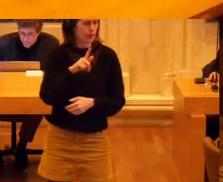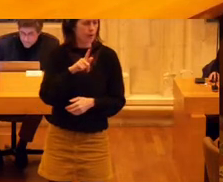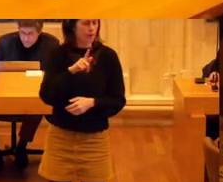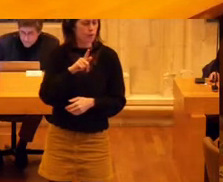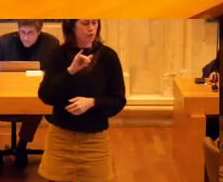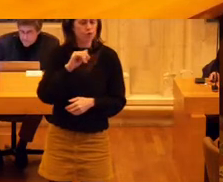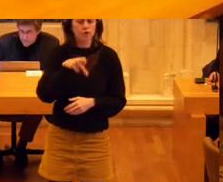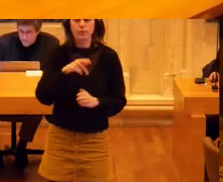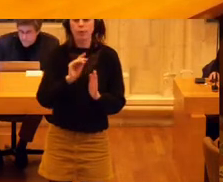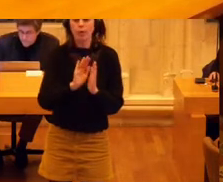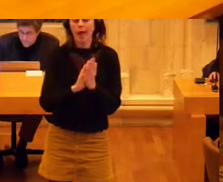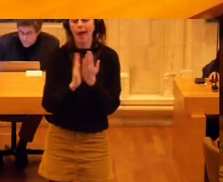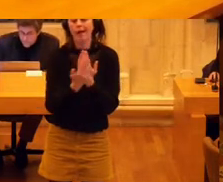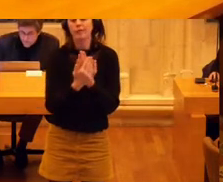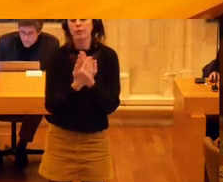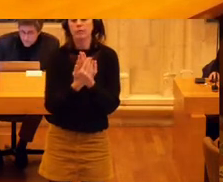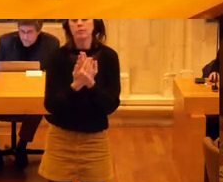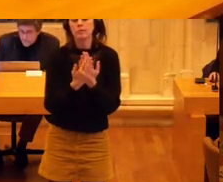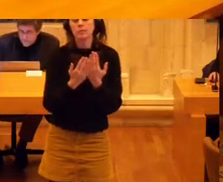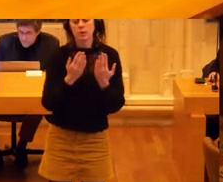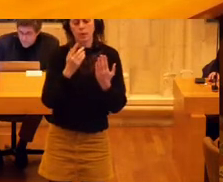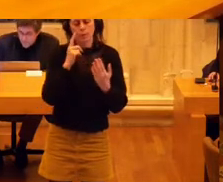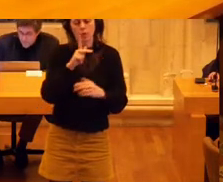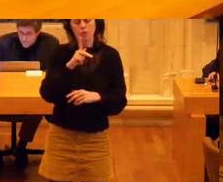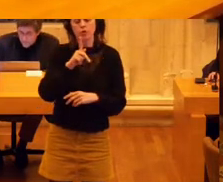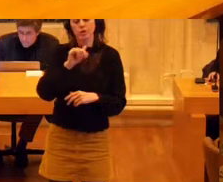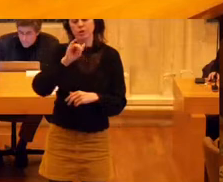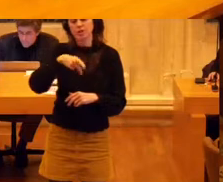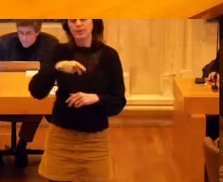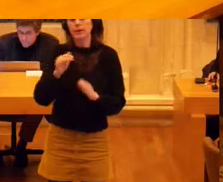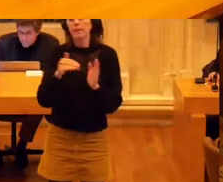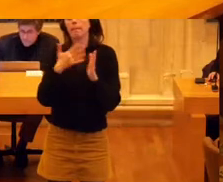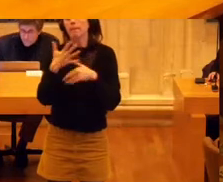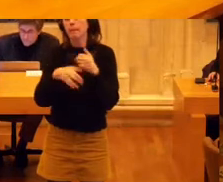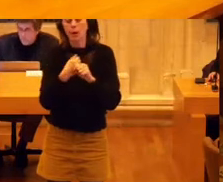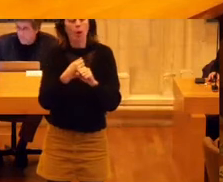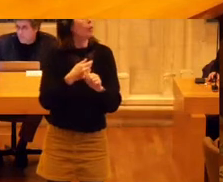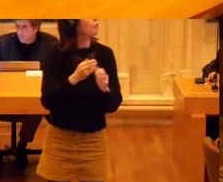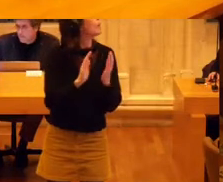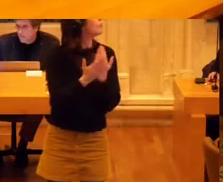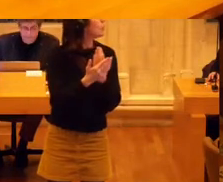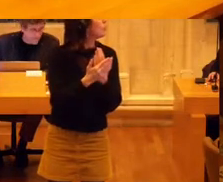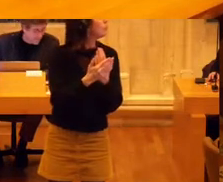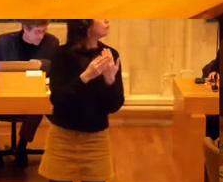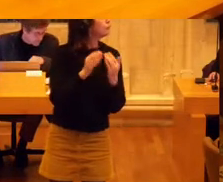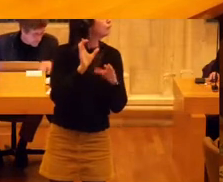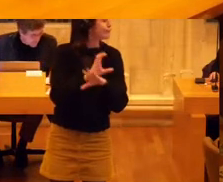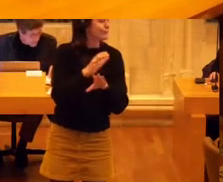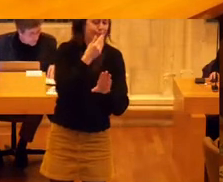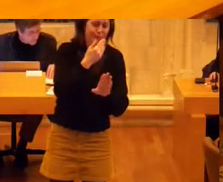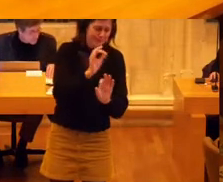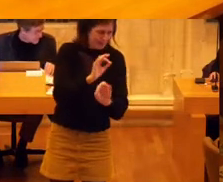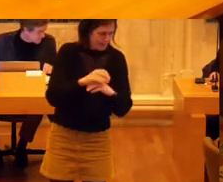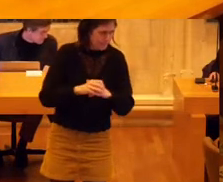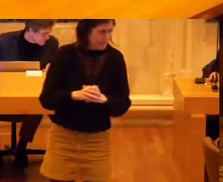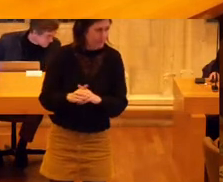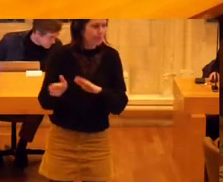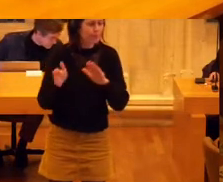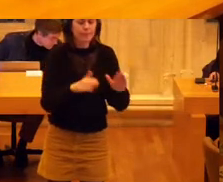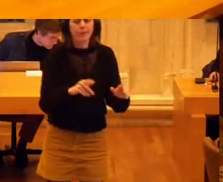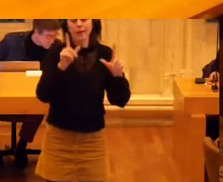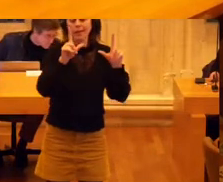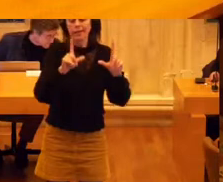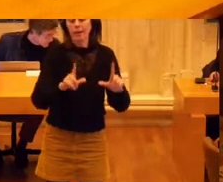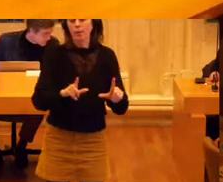L'avenant à la convention de mise à disposition au GIP millénaire, pas d'opposition, merci. Le tableau des emplois